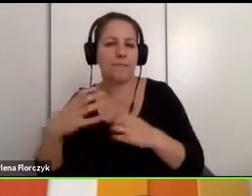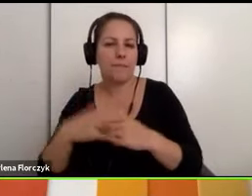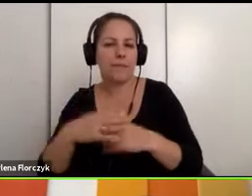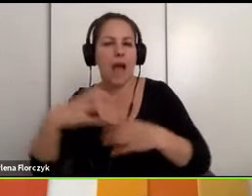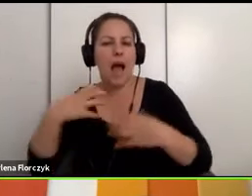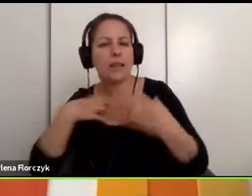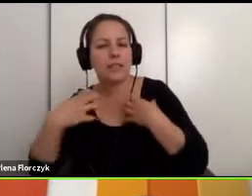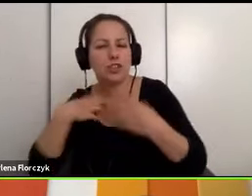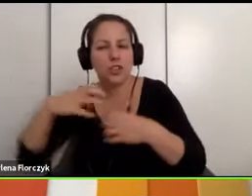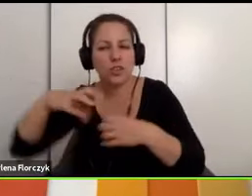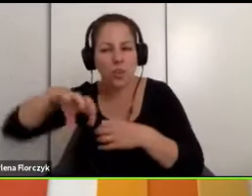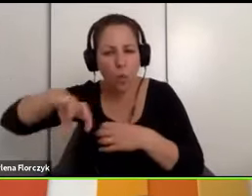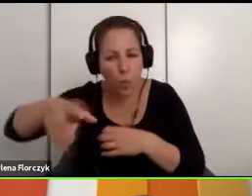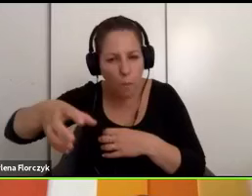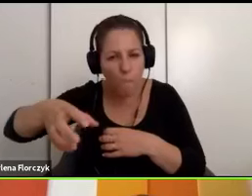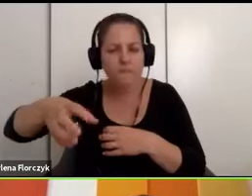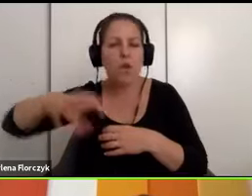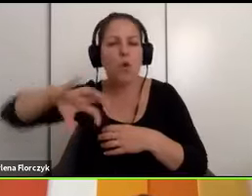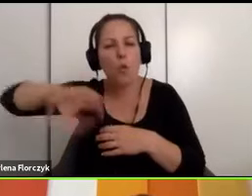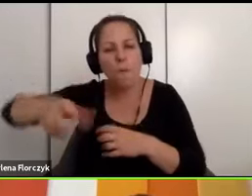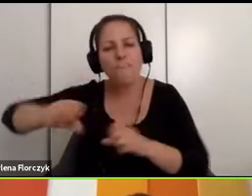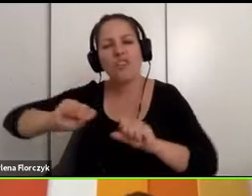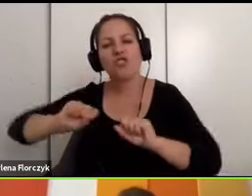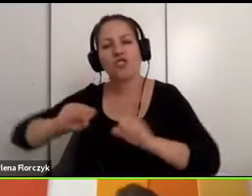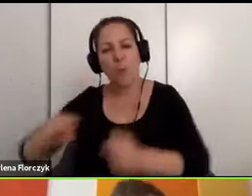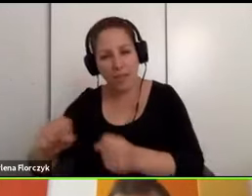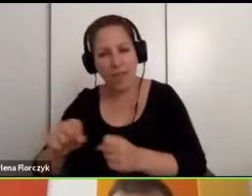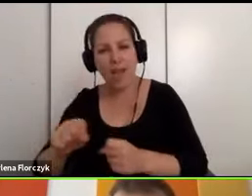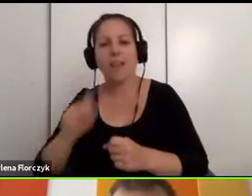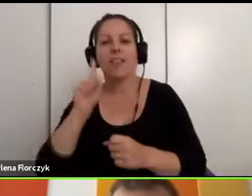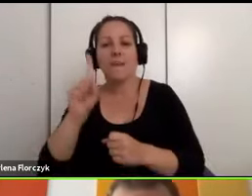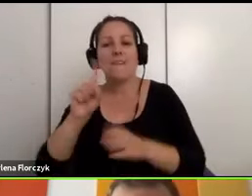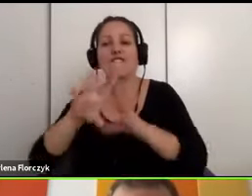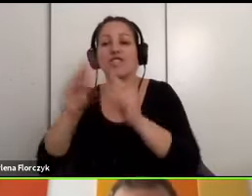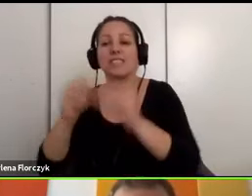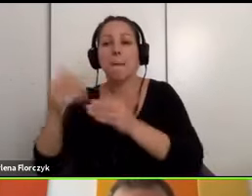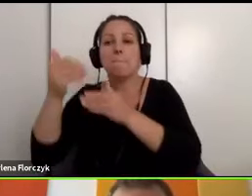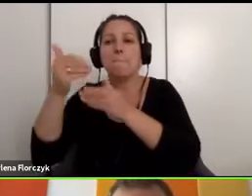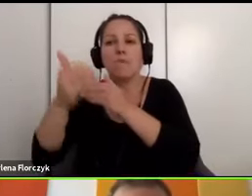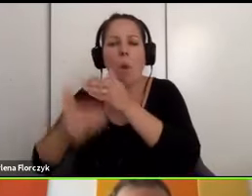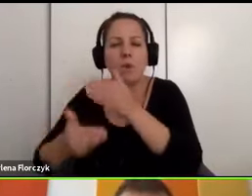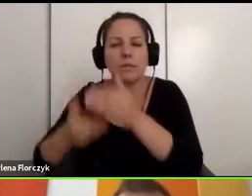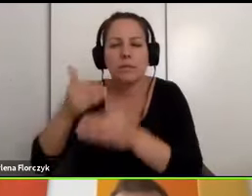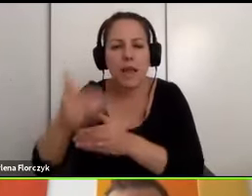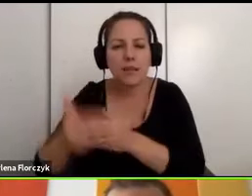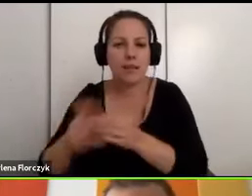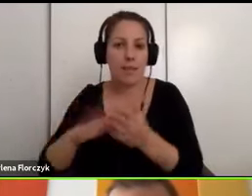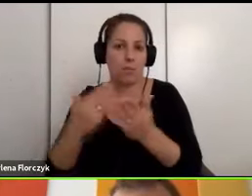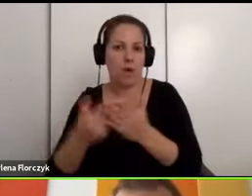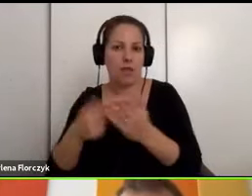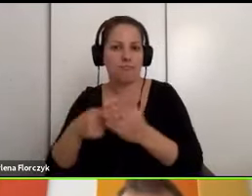grupową, jakby grupowe działanie artystyczne. Natomiast te wszystkie procesy, czyli na przykład odważanie się na